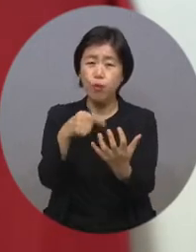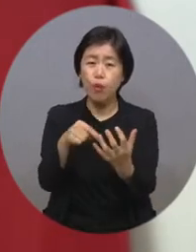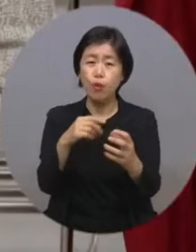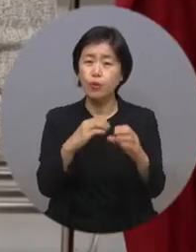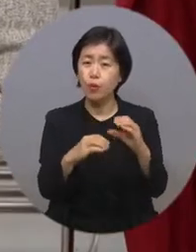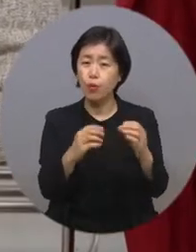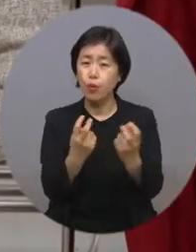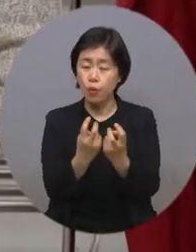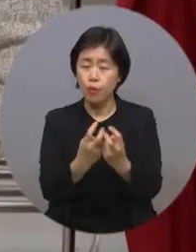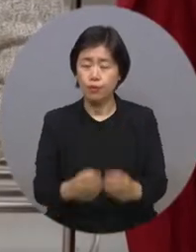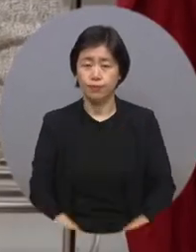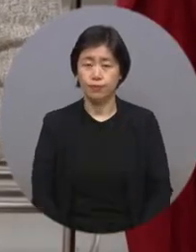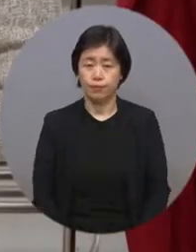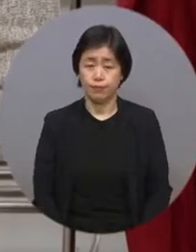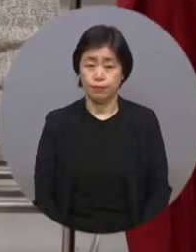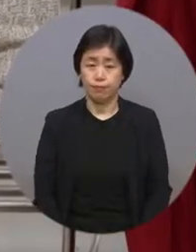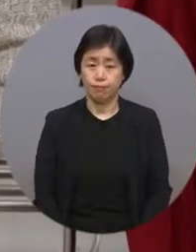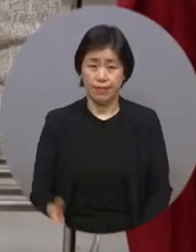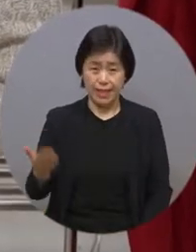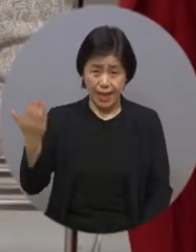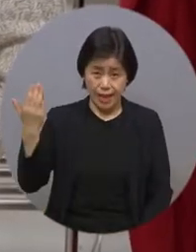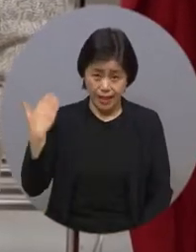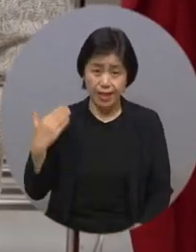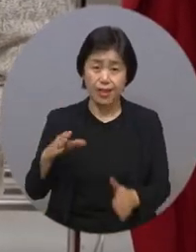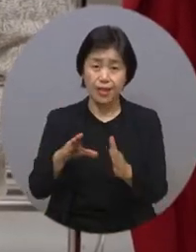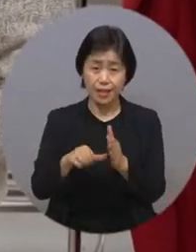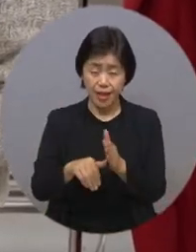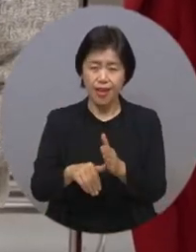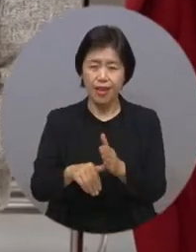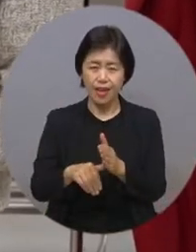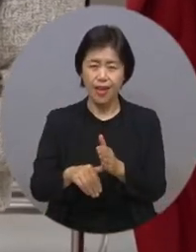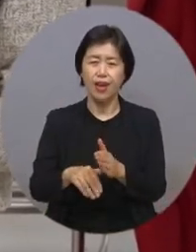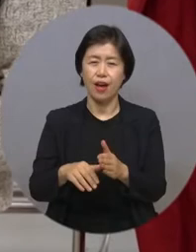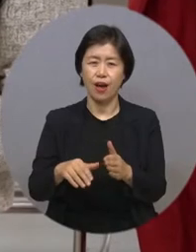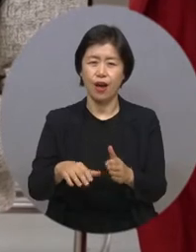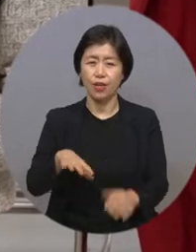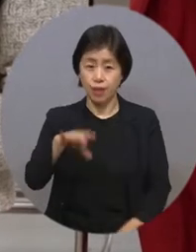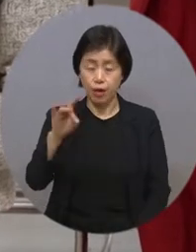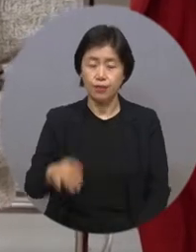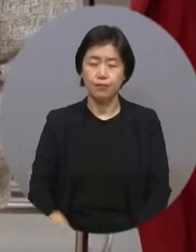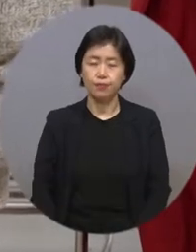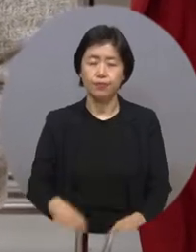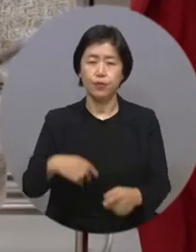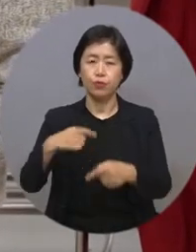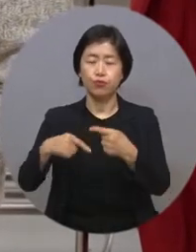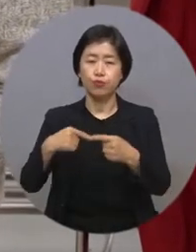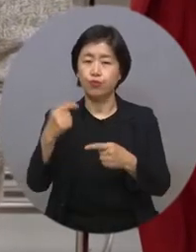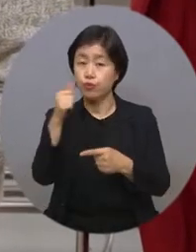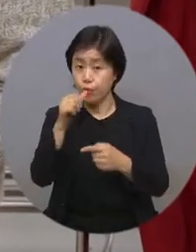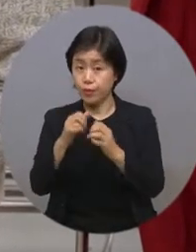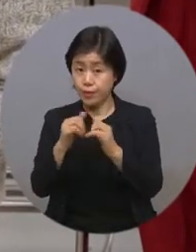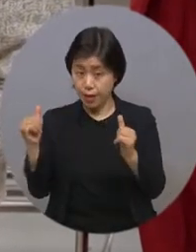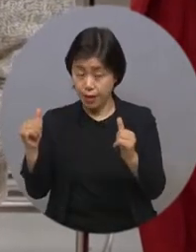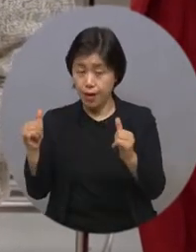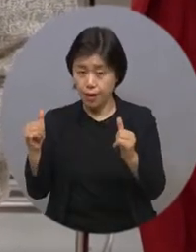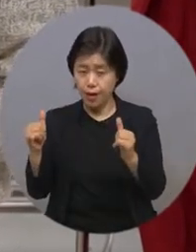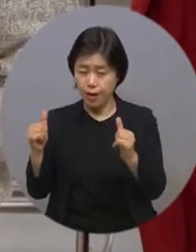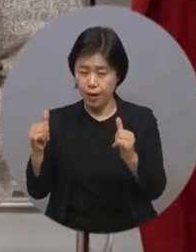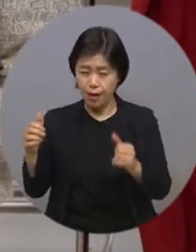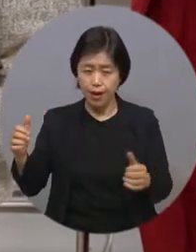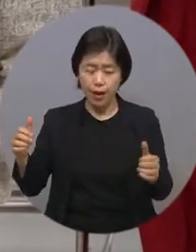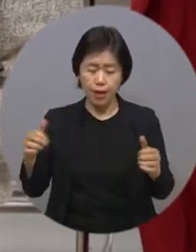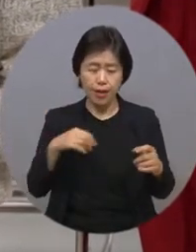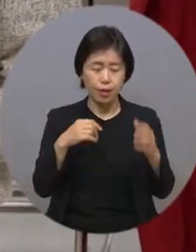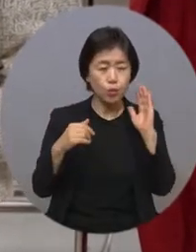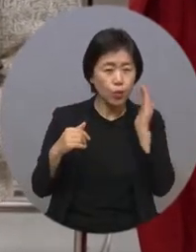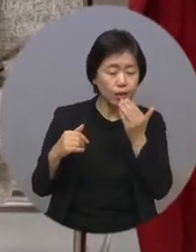하시는 거예요? 처음에는 이제 저희 수화 통역사 분이 같이 이제 청각장애인들이라든지 이렇게 오시면 네. 수화 통역사가 같이 오셔서